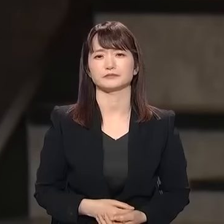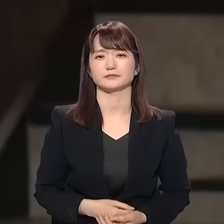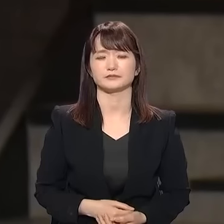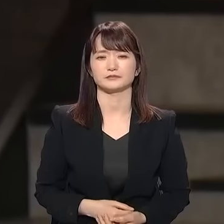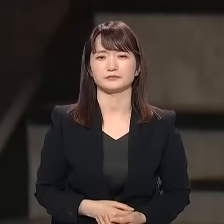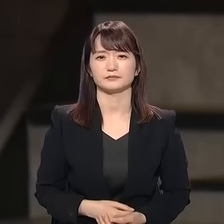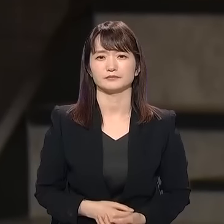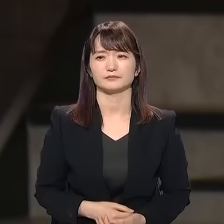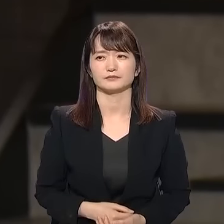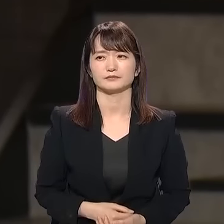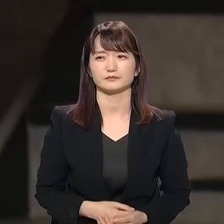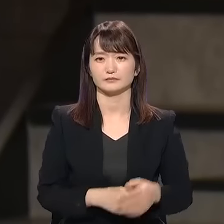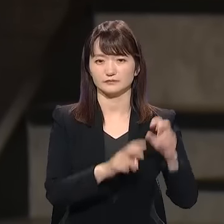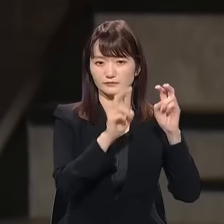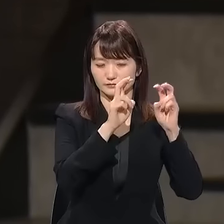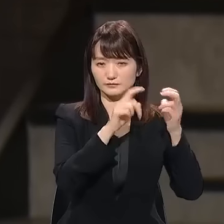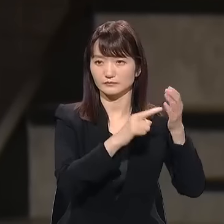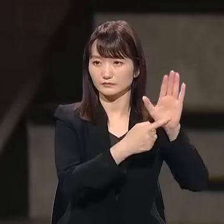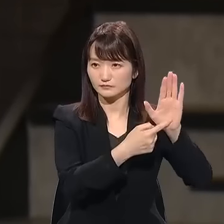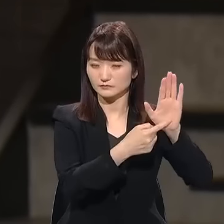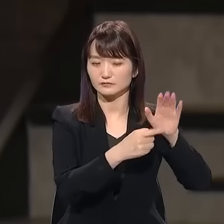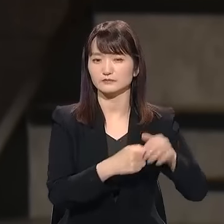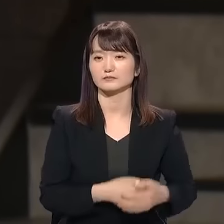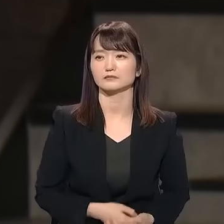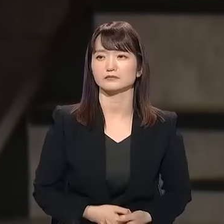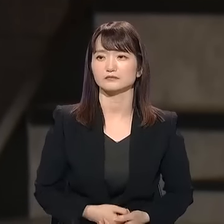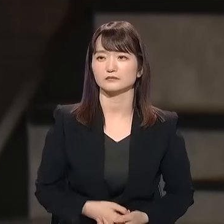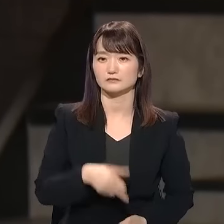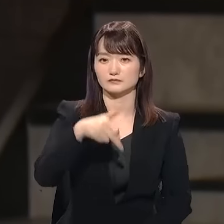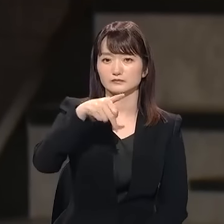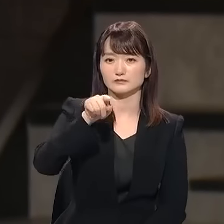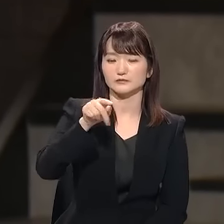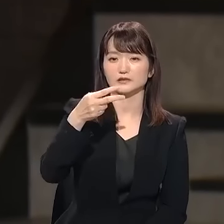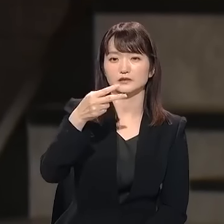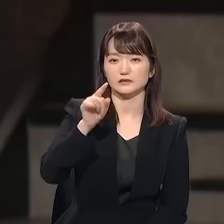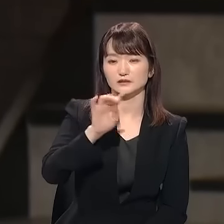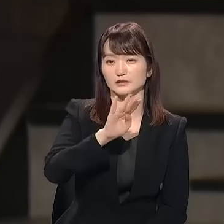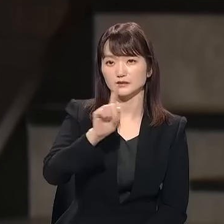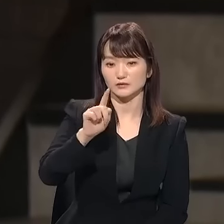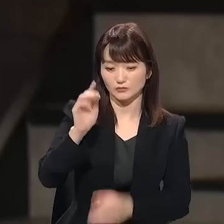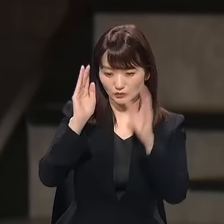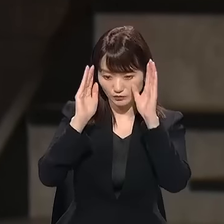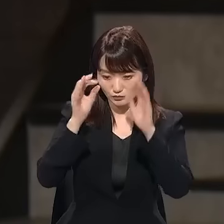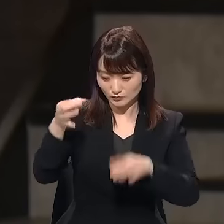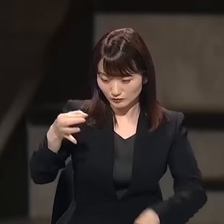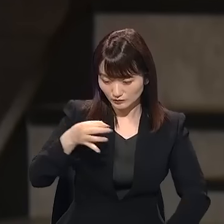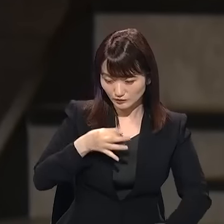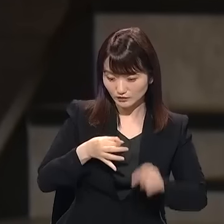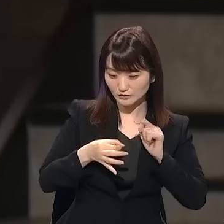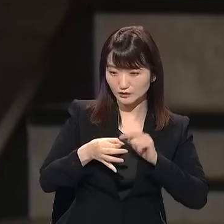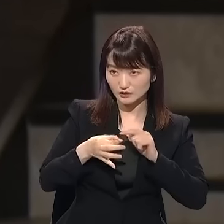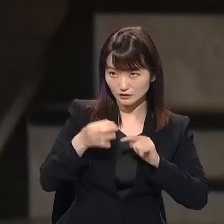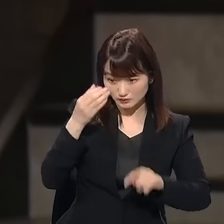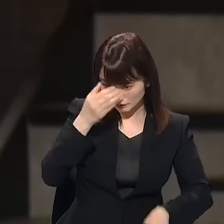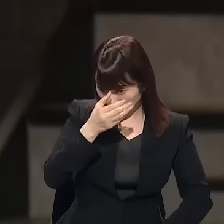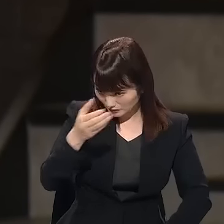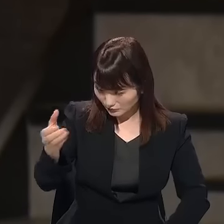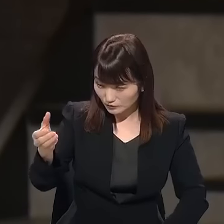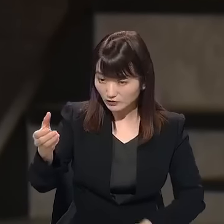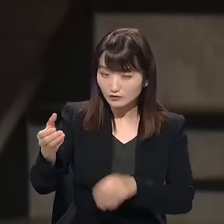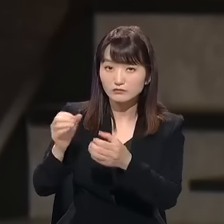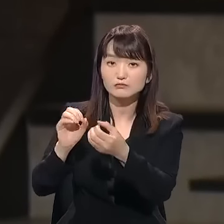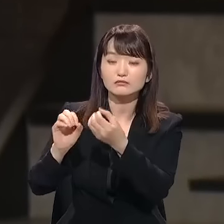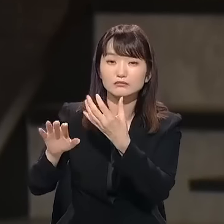그러다 보니까이 업체 책에서는 아 이게 카데바 수업으로 받은 그 어떤 강의료는 전부 다 기부를 하겠다